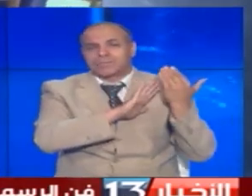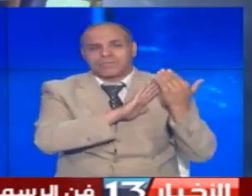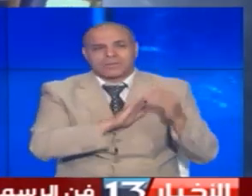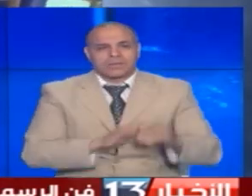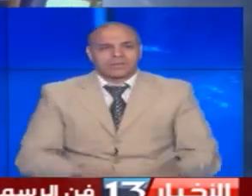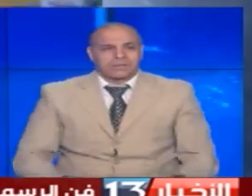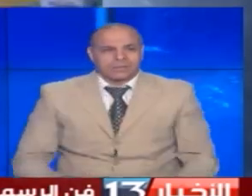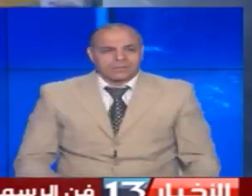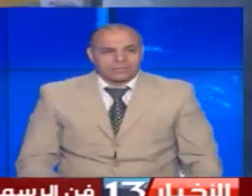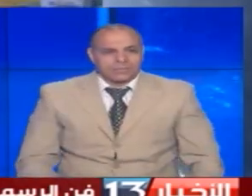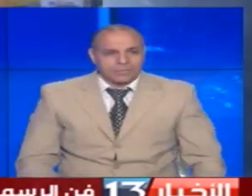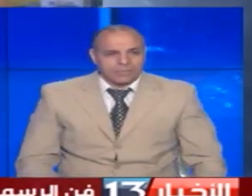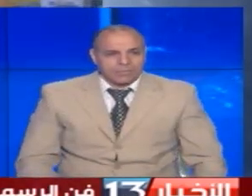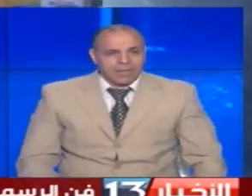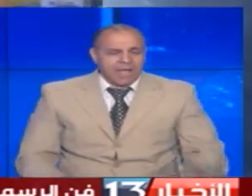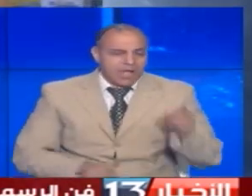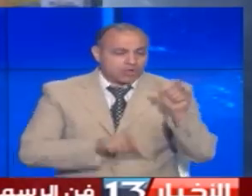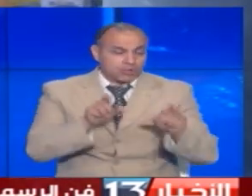روايه